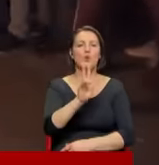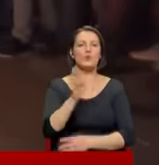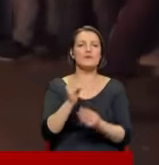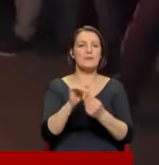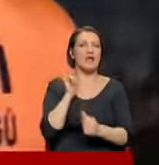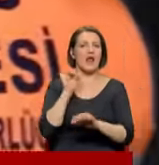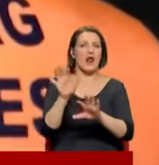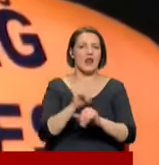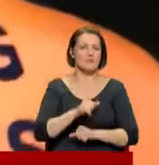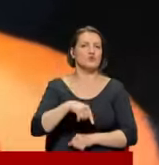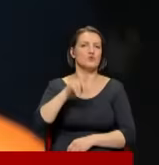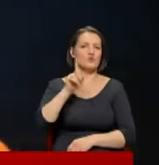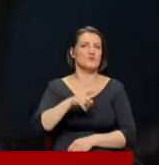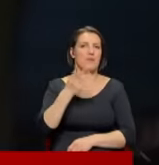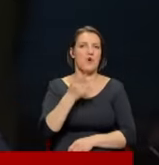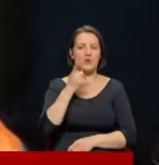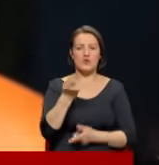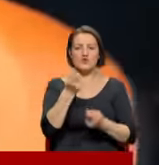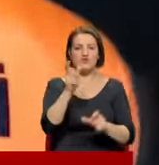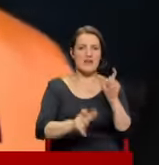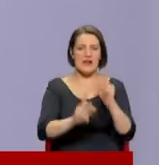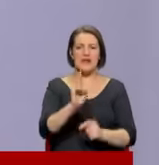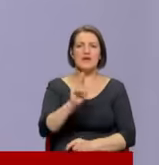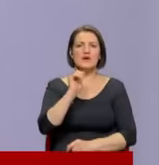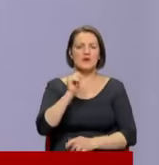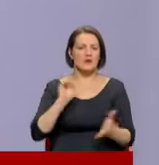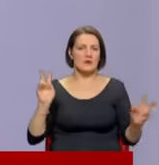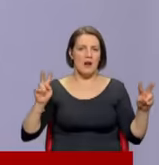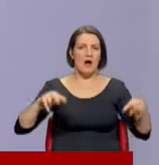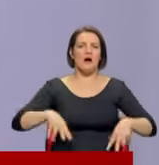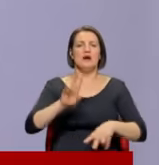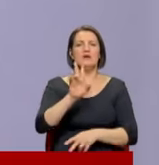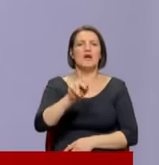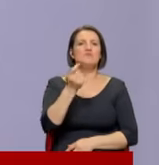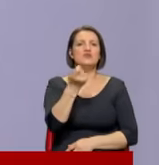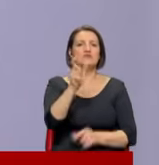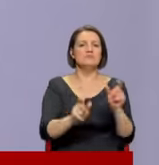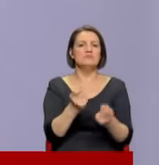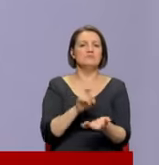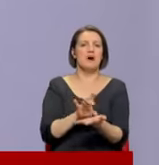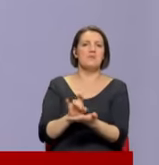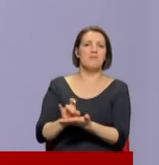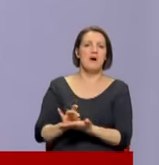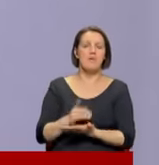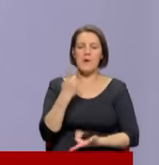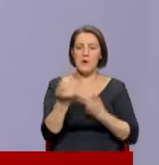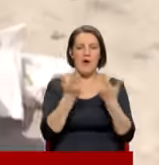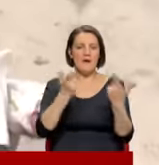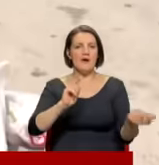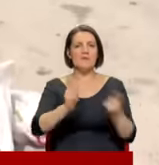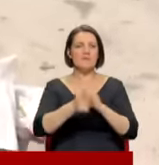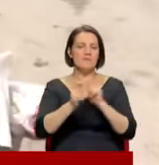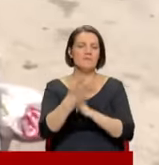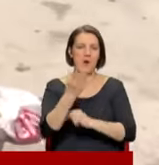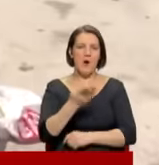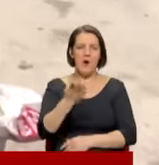geri alması gündeme oturmuştu. İşçiler iki gündür ayakta, 70 işçi de işten çıkarıldı. Görev yeri